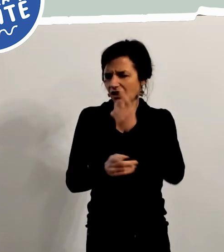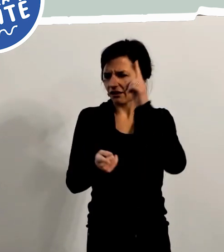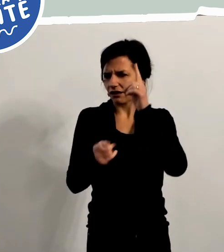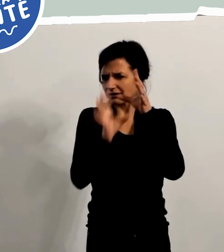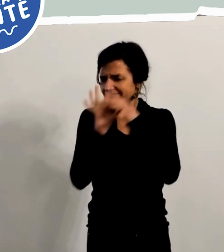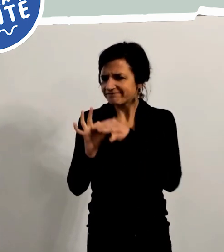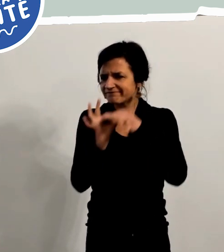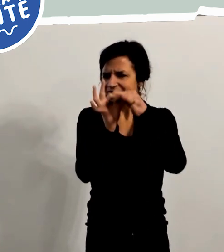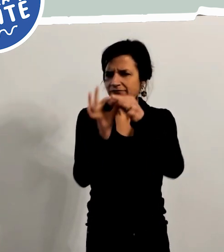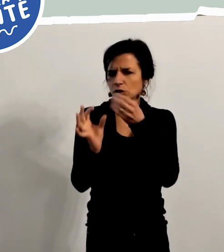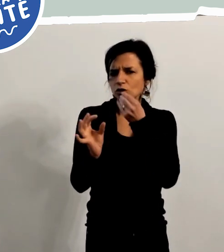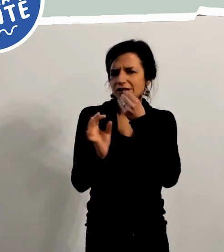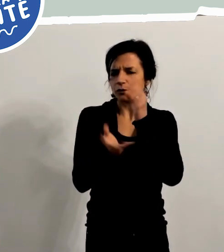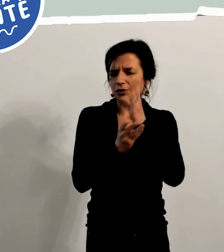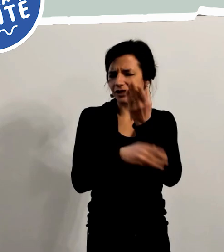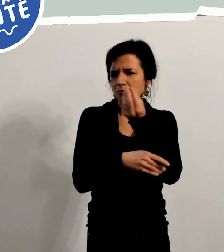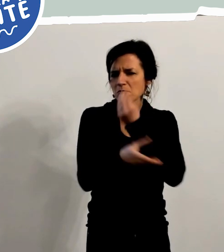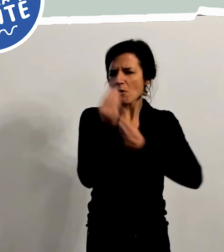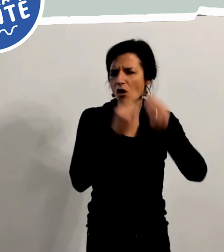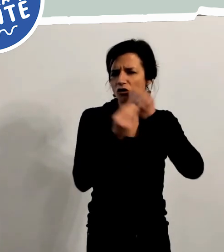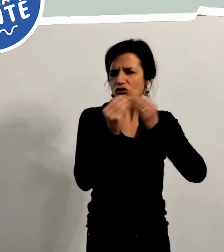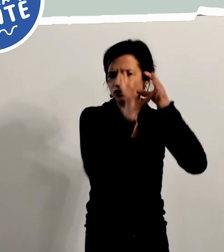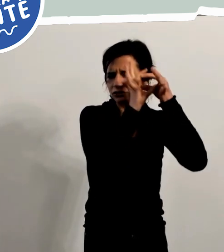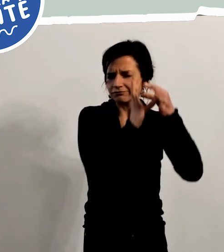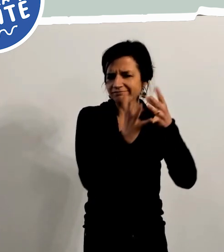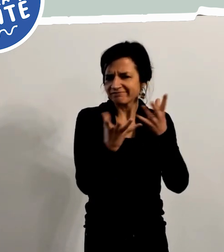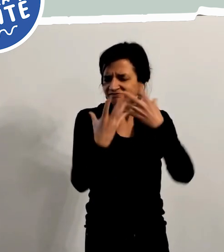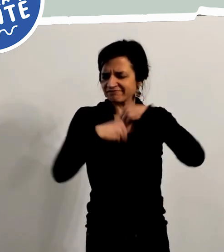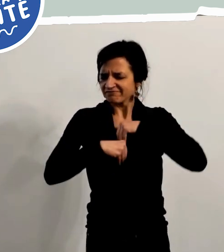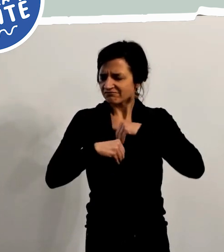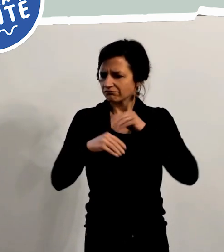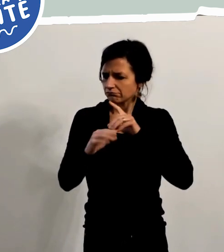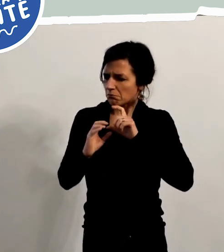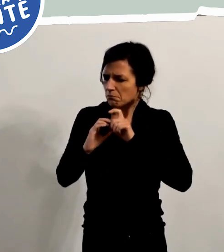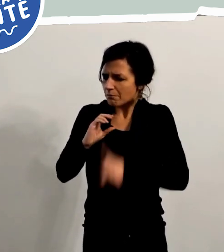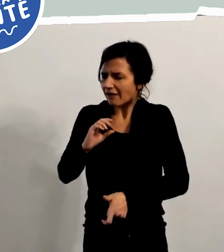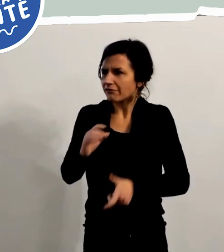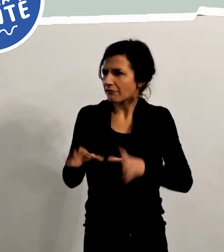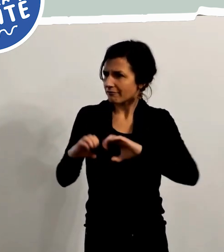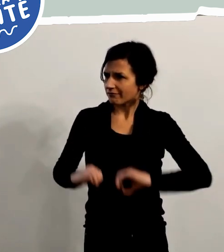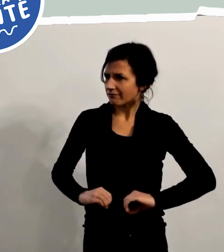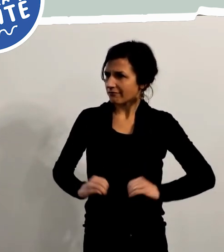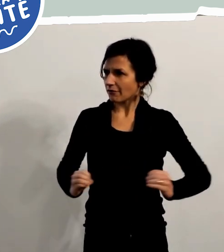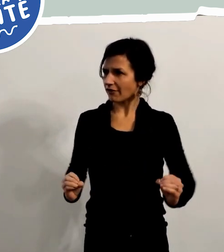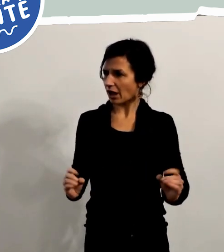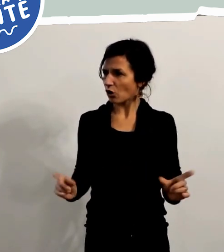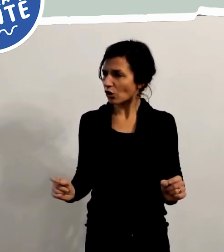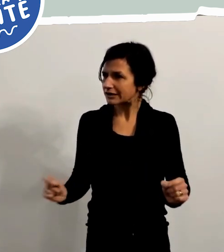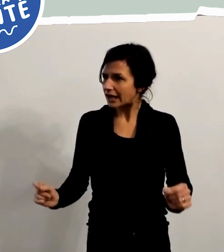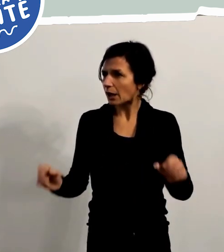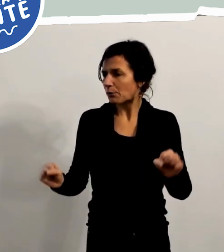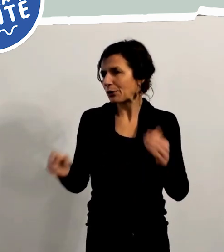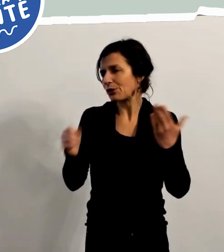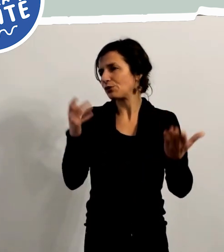nutrition et donc peut-être intoxication par l'alimentation et cancer de l'ovaire. Mais c'est aussi un sujet qui est